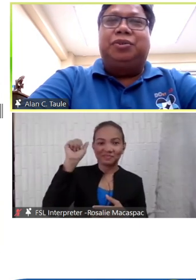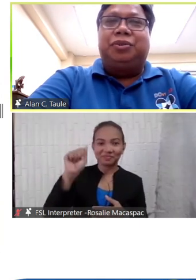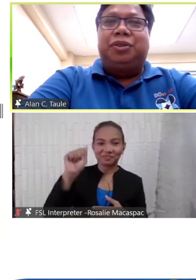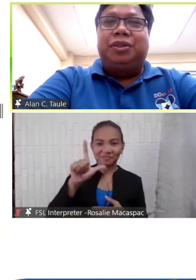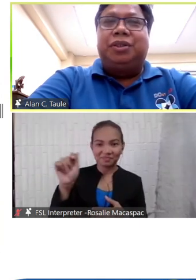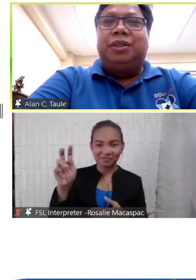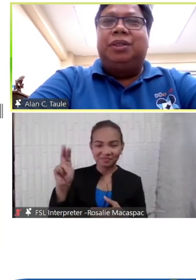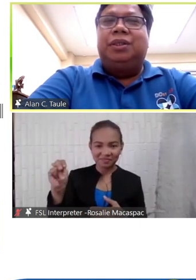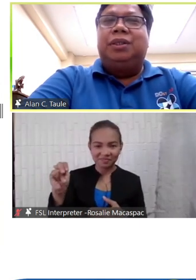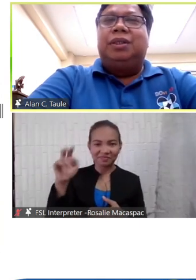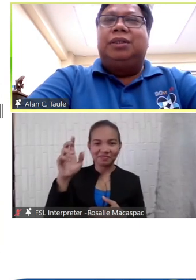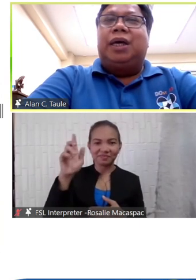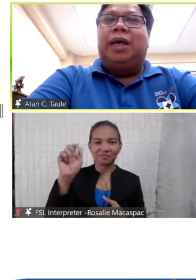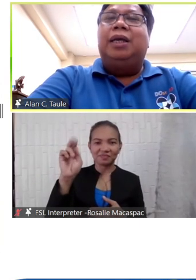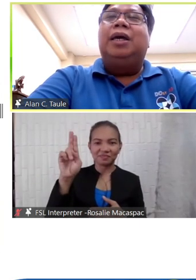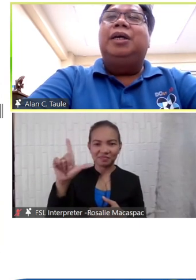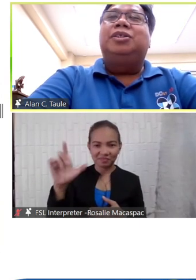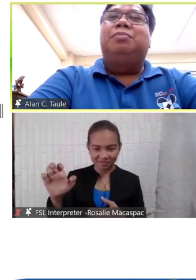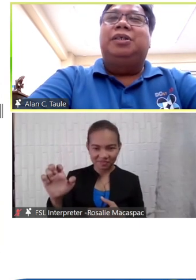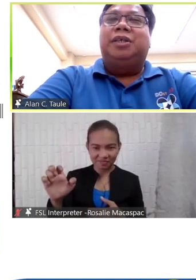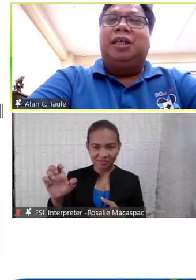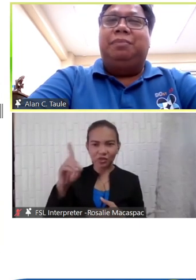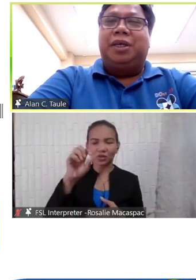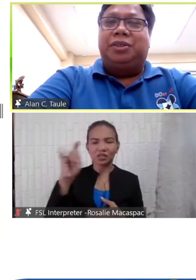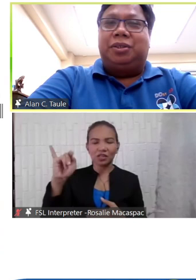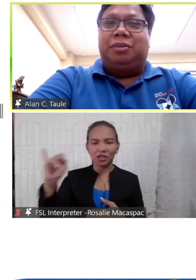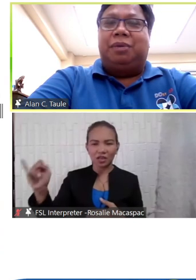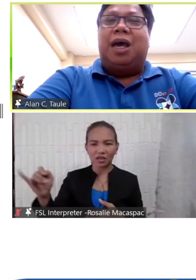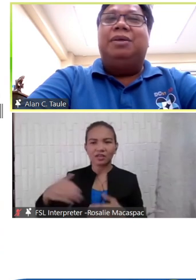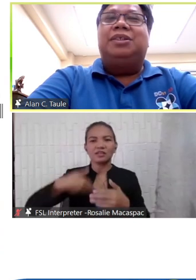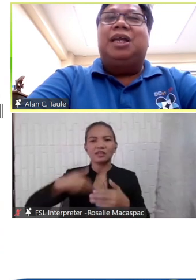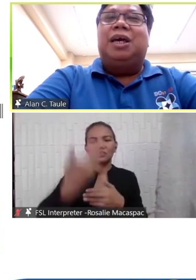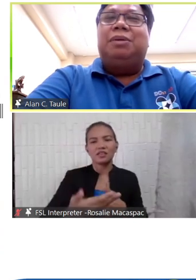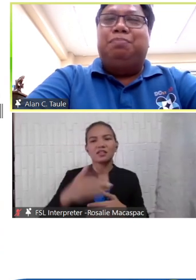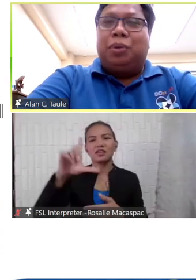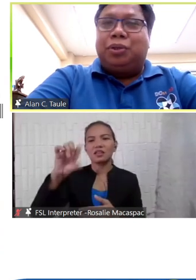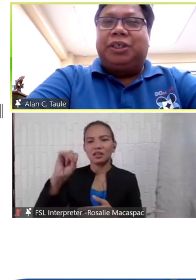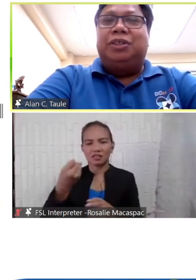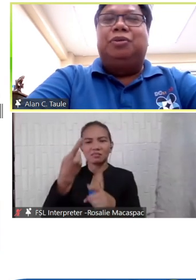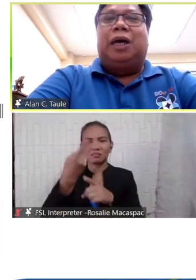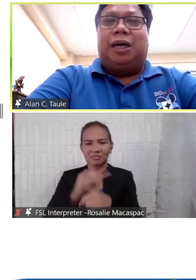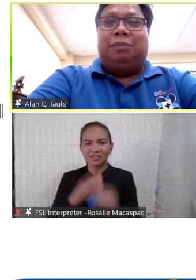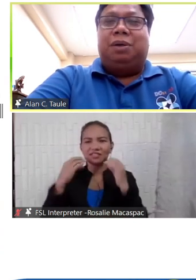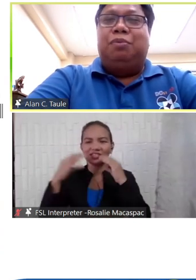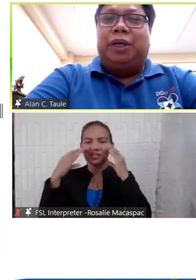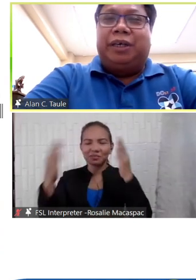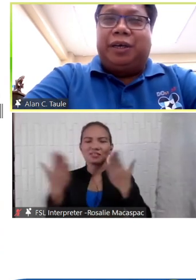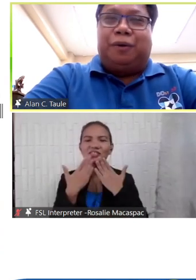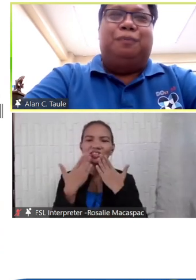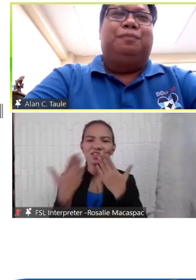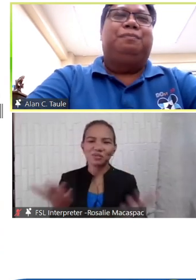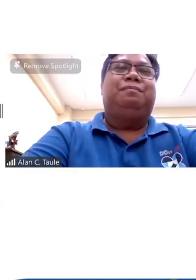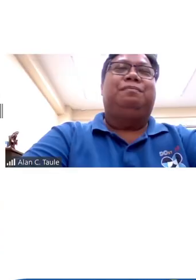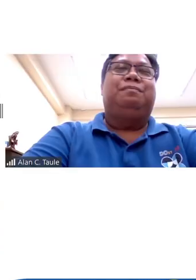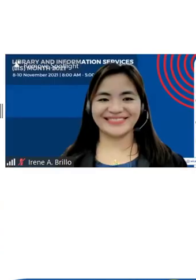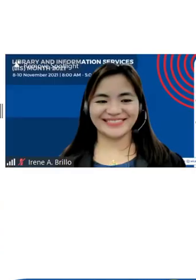hanggang sa susunod na LIS Month Celebration. Maraming salamat po sa inyong lahat. Mabuhay